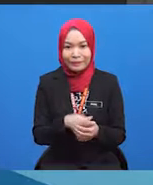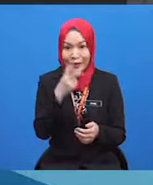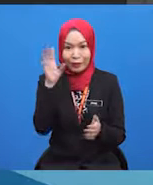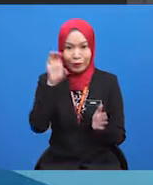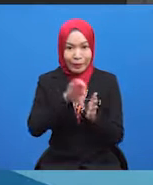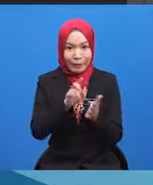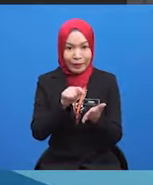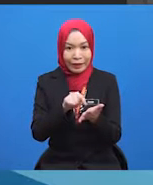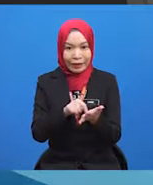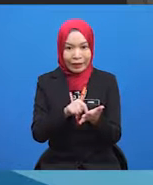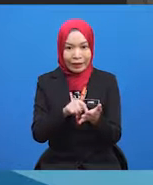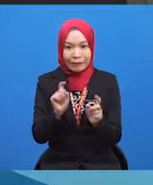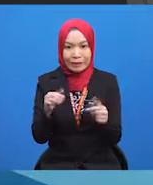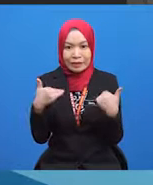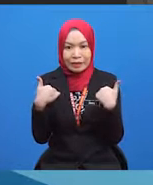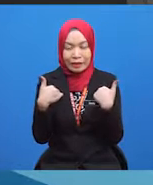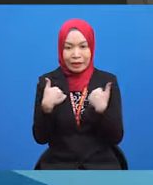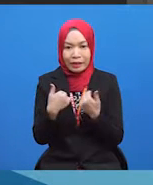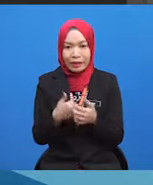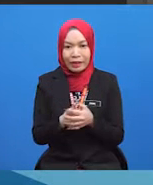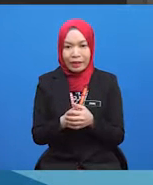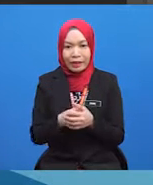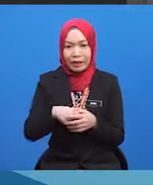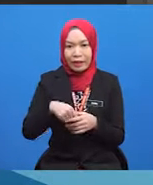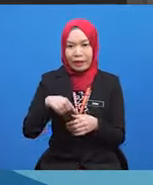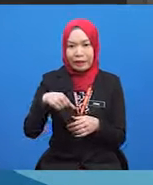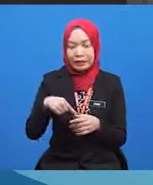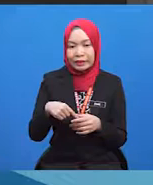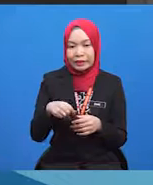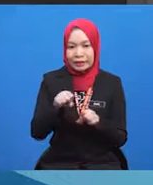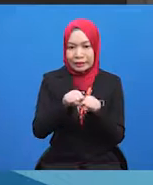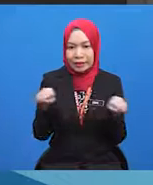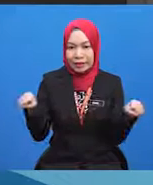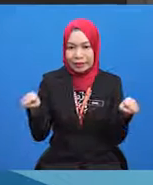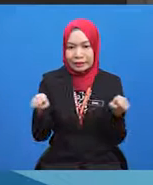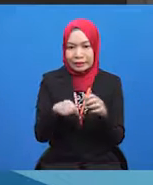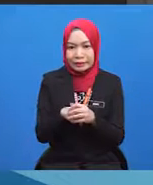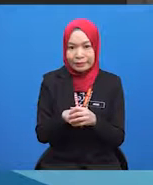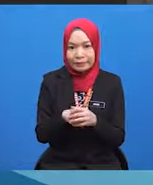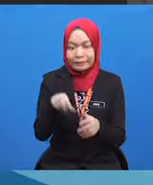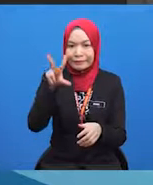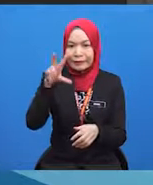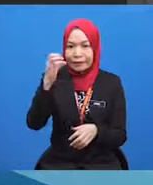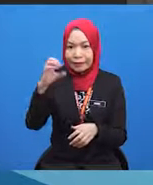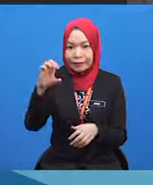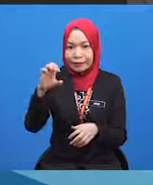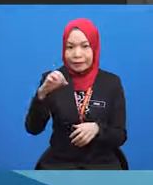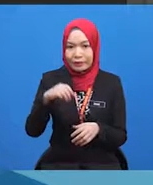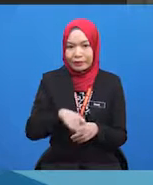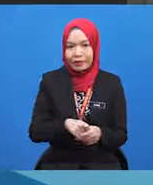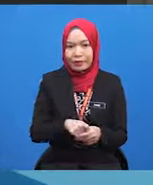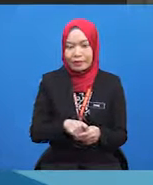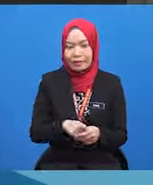Pastikan kualiti imej yang dipilih bersaiz besar dan resolusinya 300 piksel per